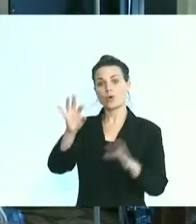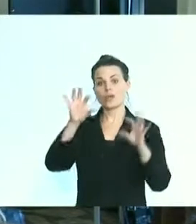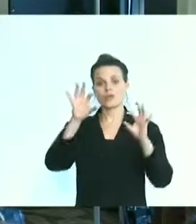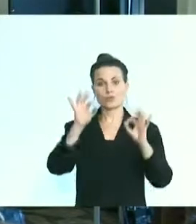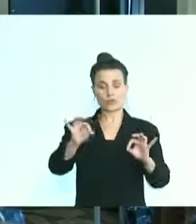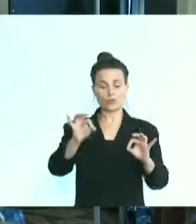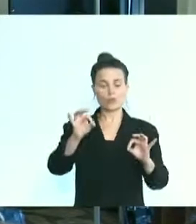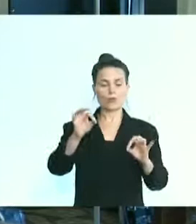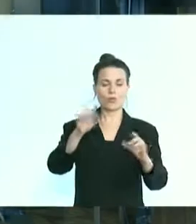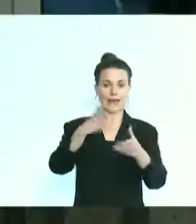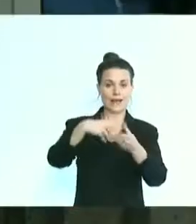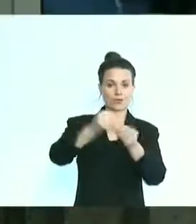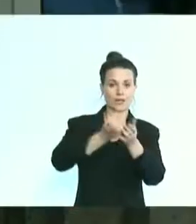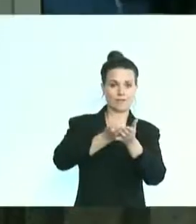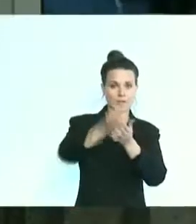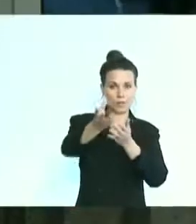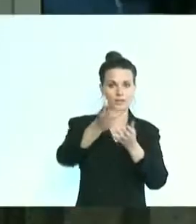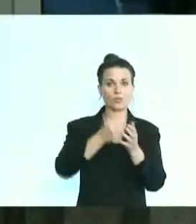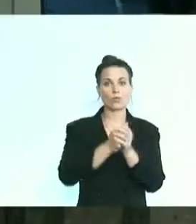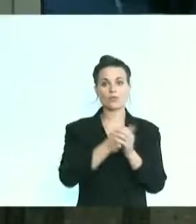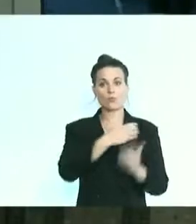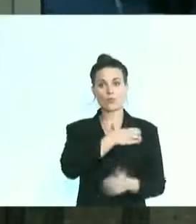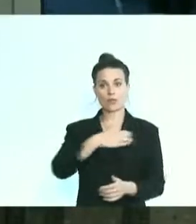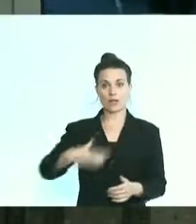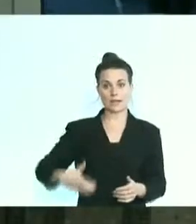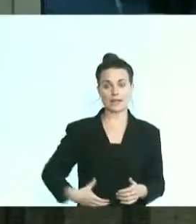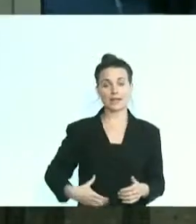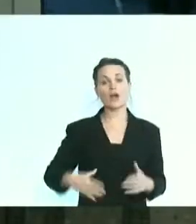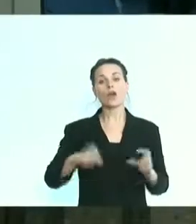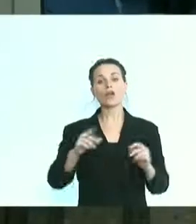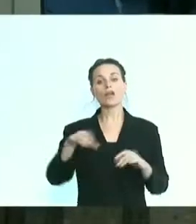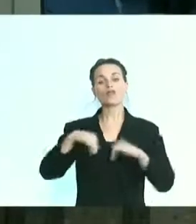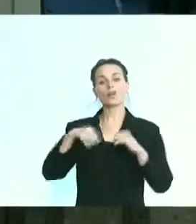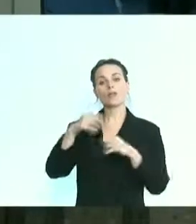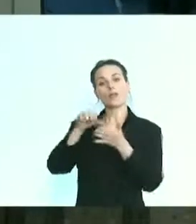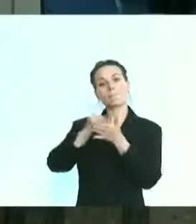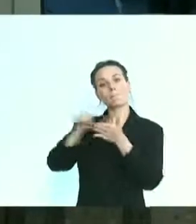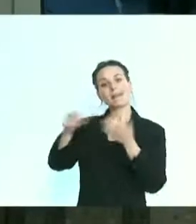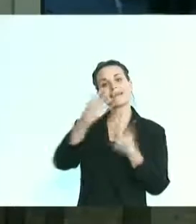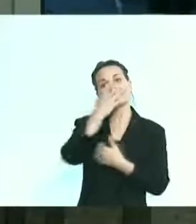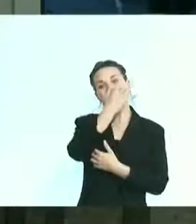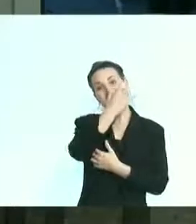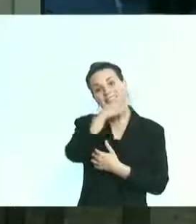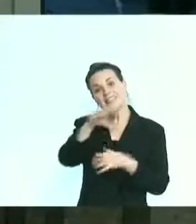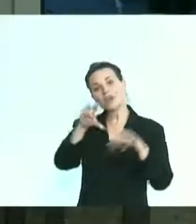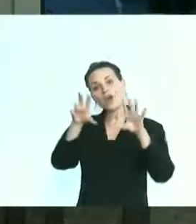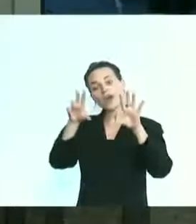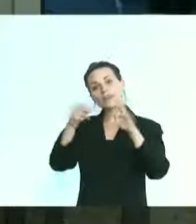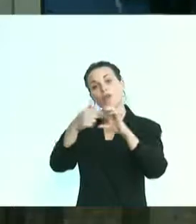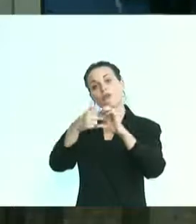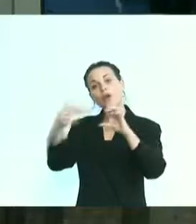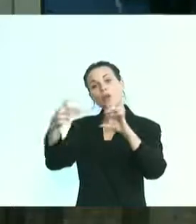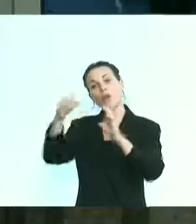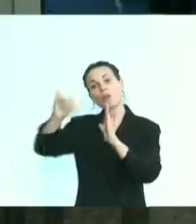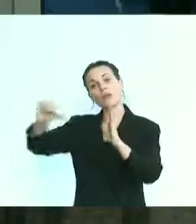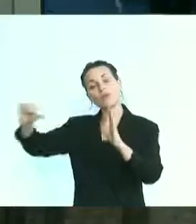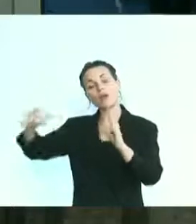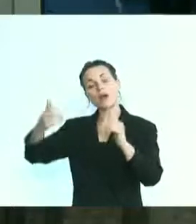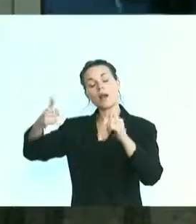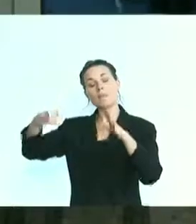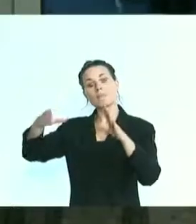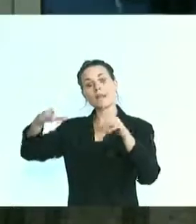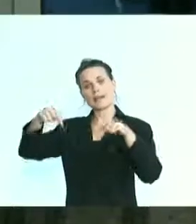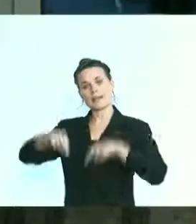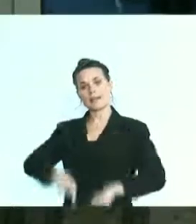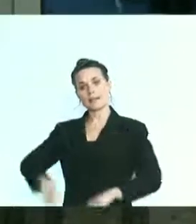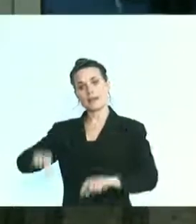580 € net par mois, mais l'État va en prendre 80%. Ce qui fait que la note finale, rappelez-moi,